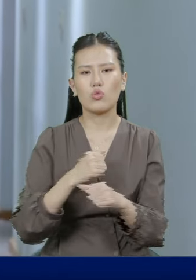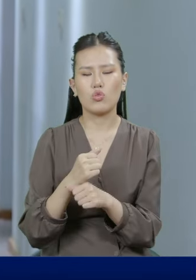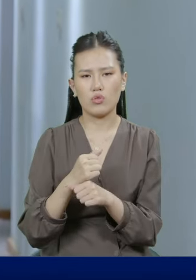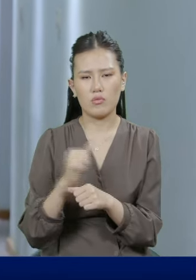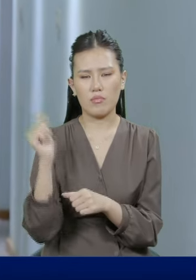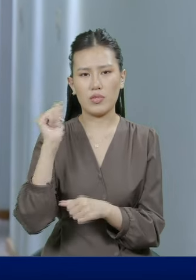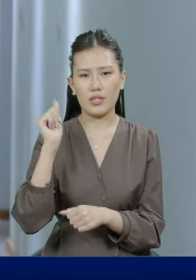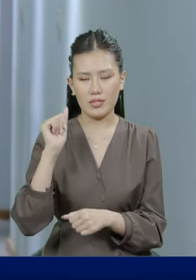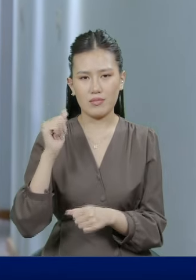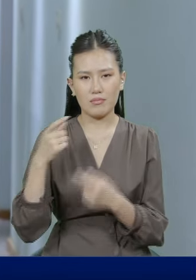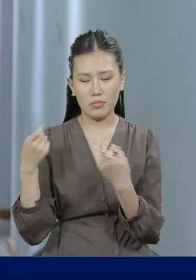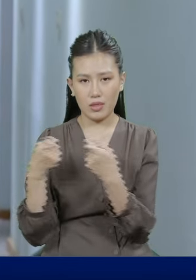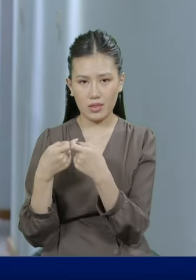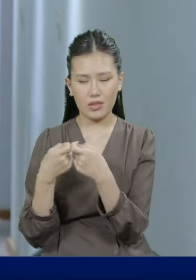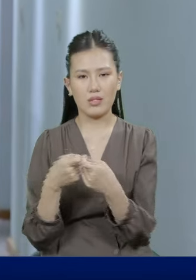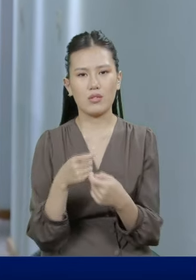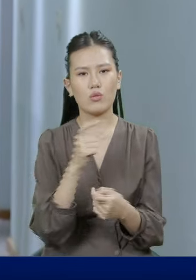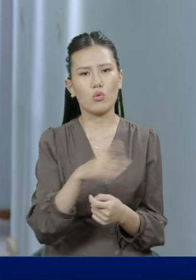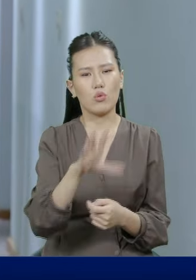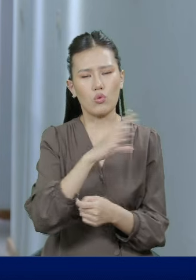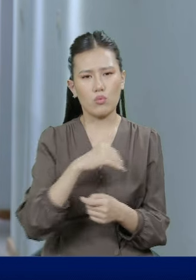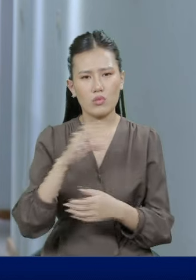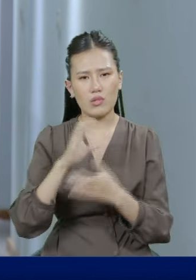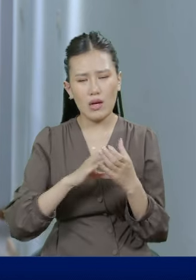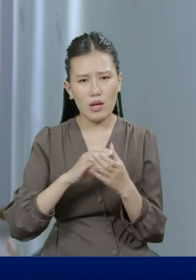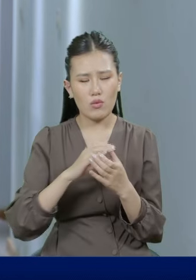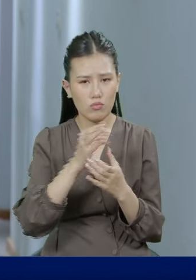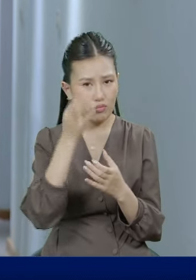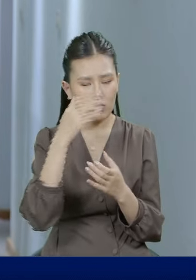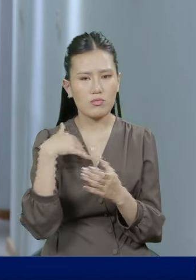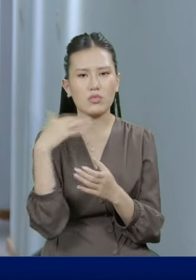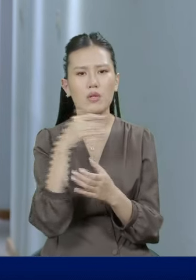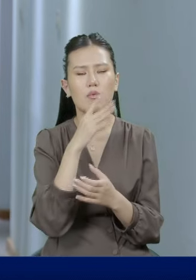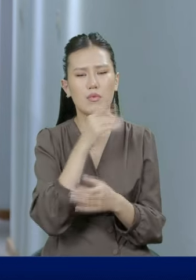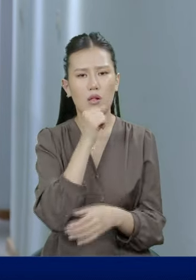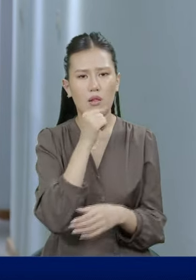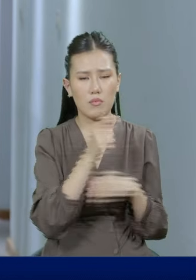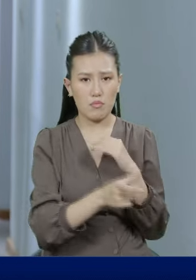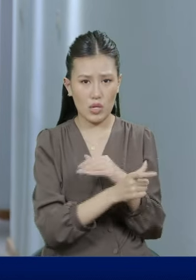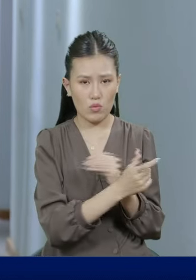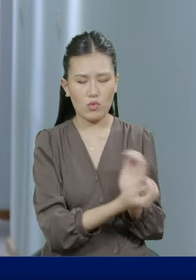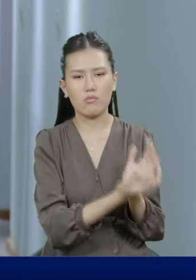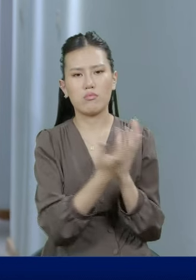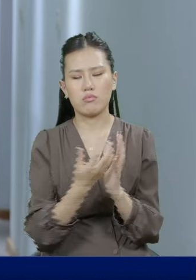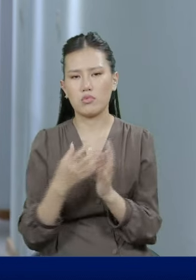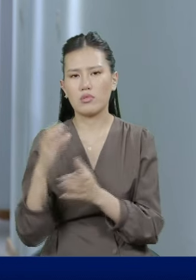ой хүрээнд олон нийтийн санхүүгийн боловсролыг дэмжих хүрээндээ бид нар сэтгүүлчдэд зориулсан эдийн засгийн санхүүгийн мэдлэг болох 3 сарын хугацаатай